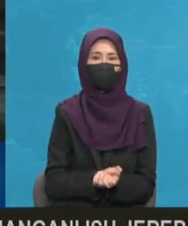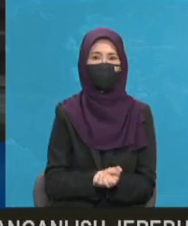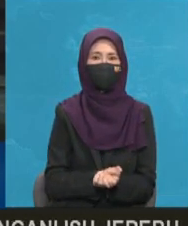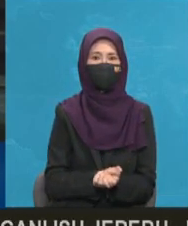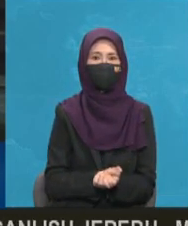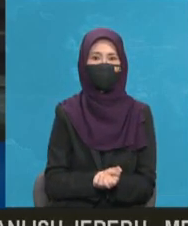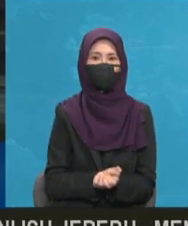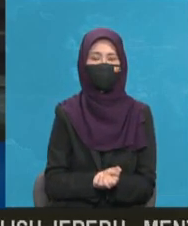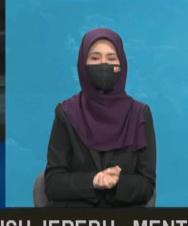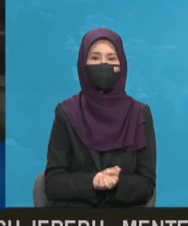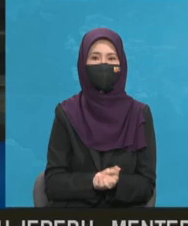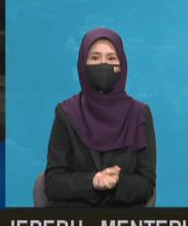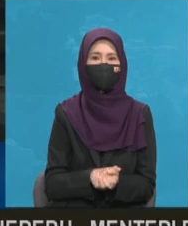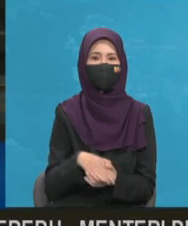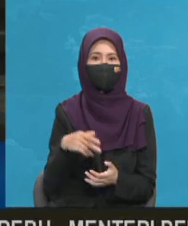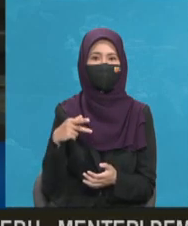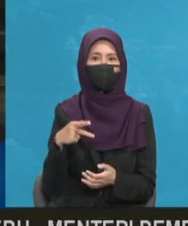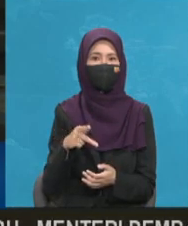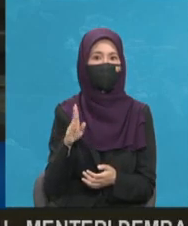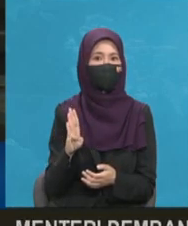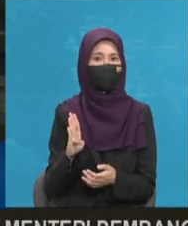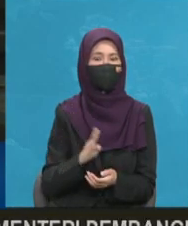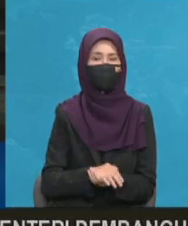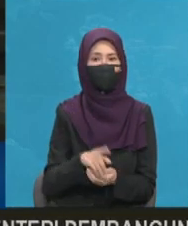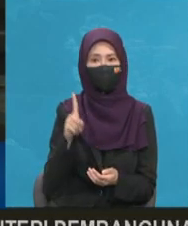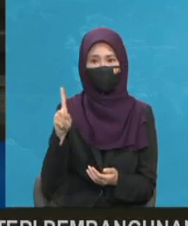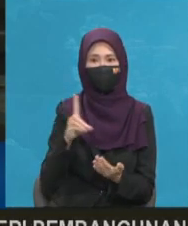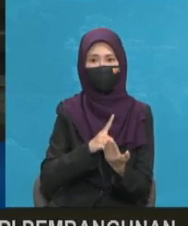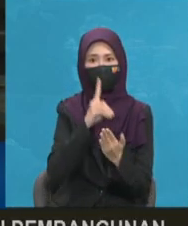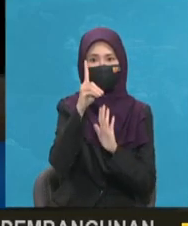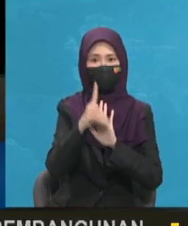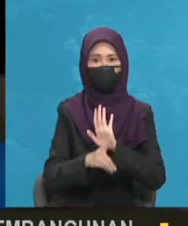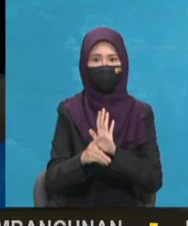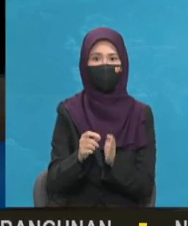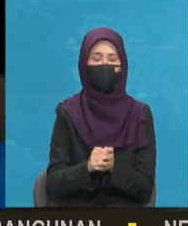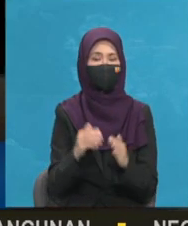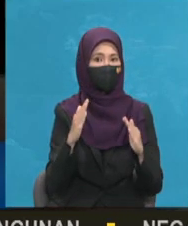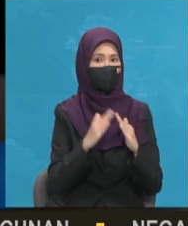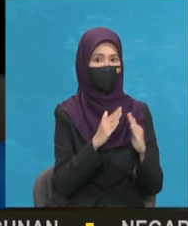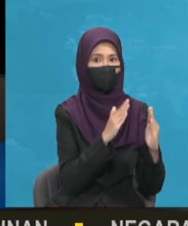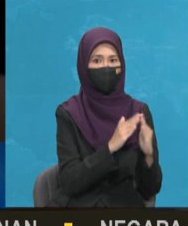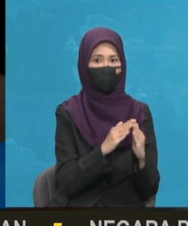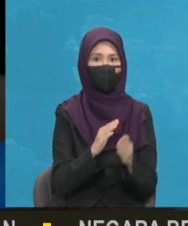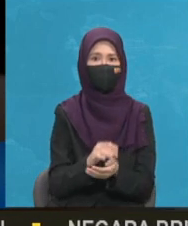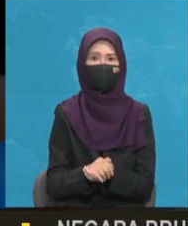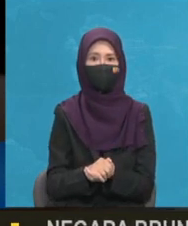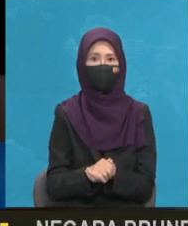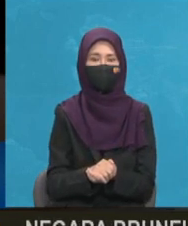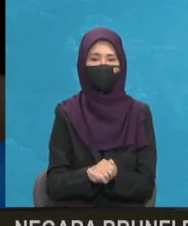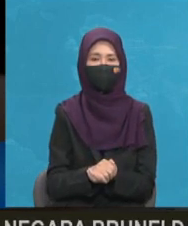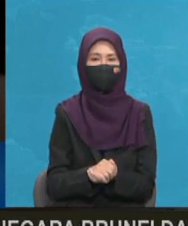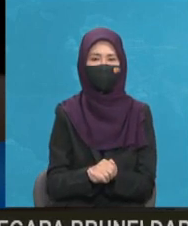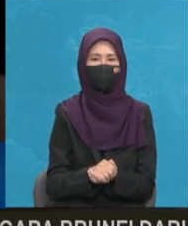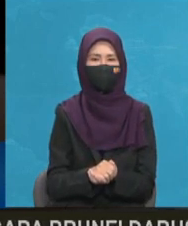A Thousand Kampung Banjar baik pada Rabu satu Desember 21 bagi suntikan dari rumah ke rumah bagi penduduk yang tidak